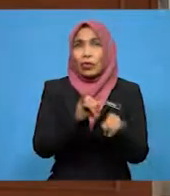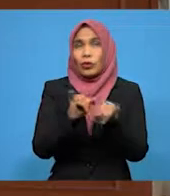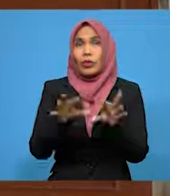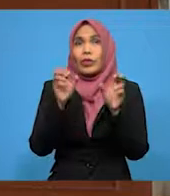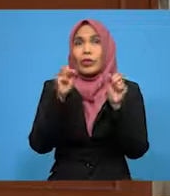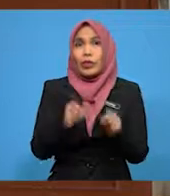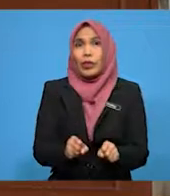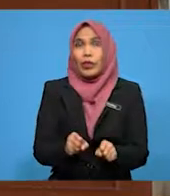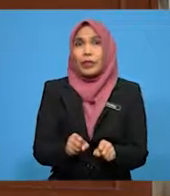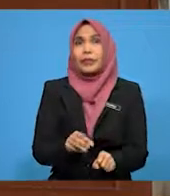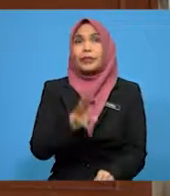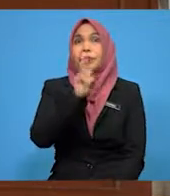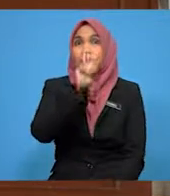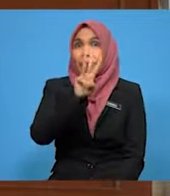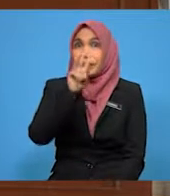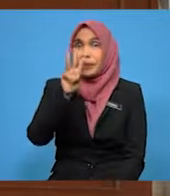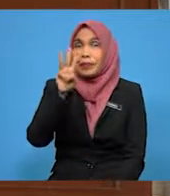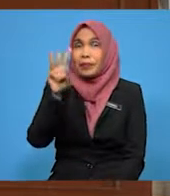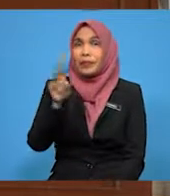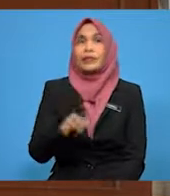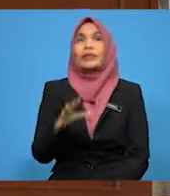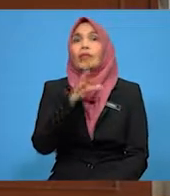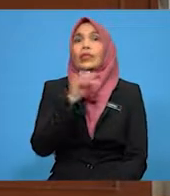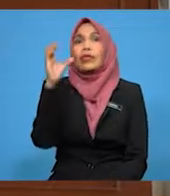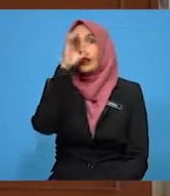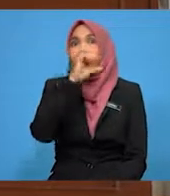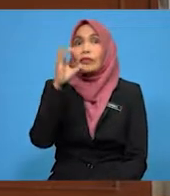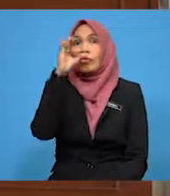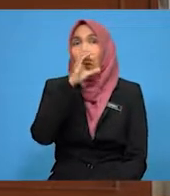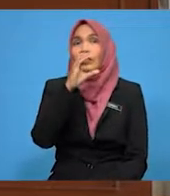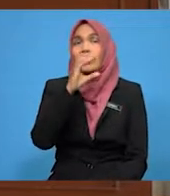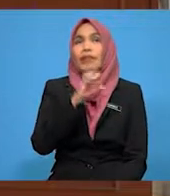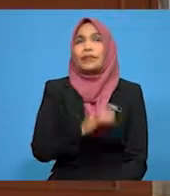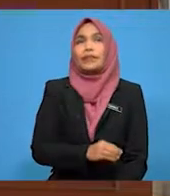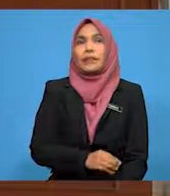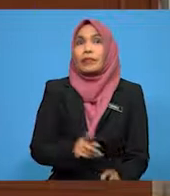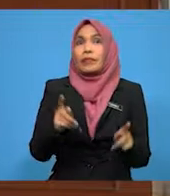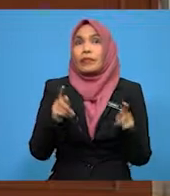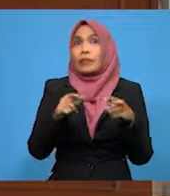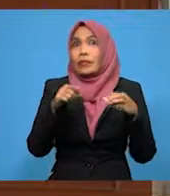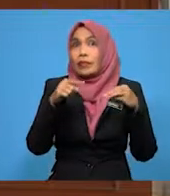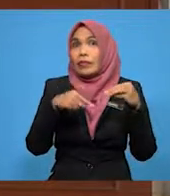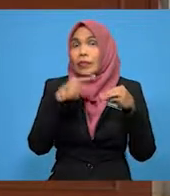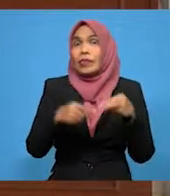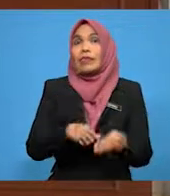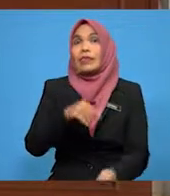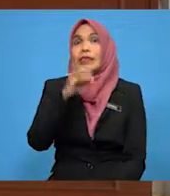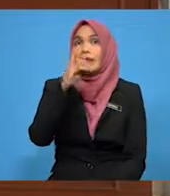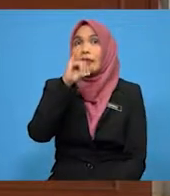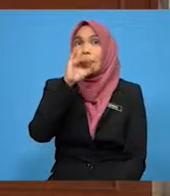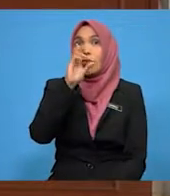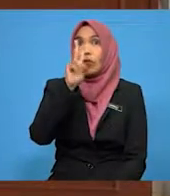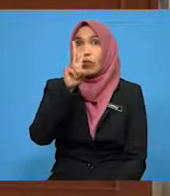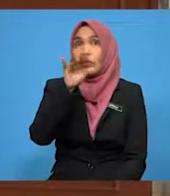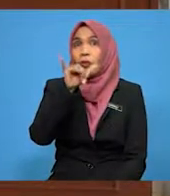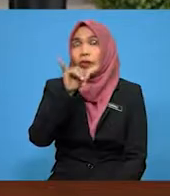Anda juga boleh melayari di laman internet dan cari maklumat berkaitan inkubator DIY. Selamat